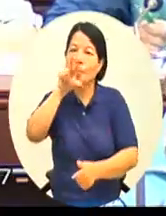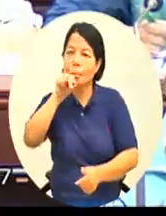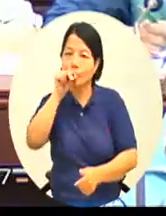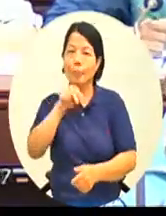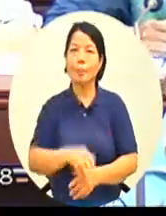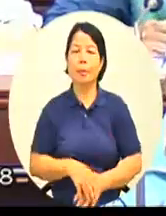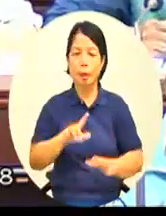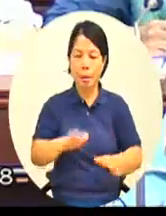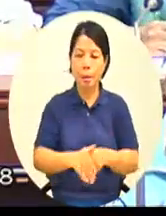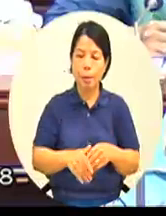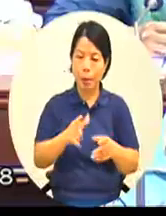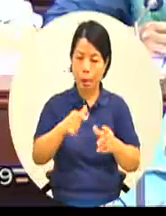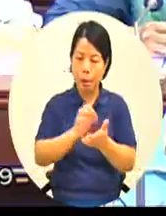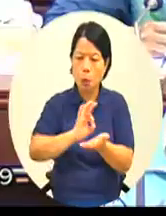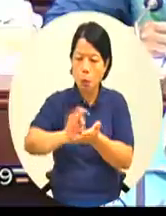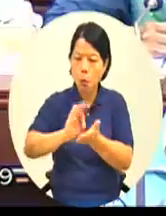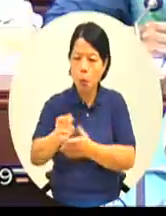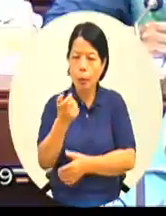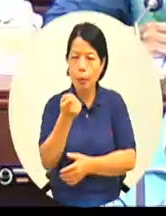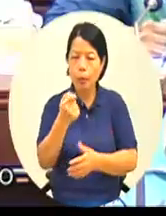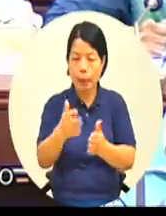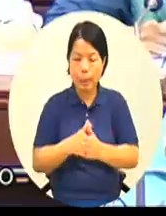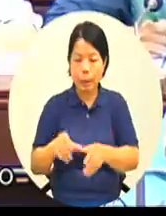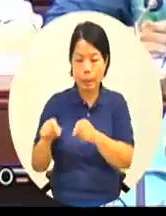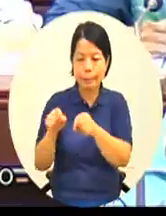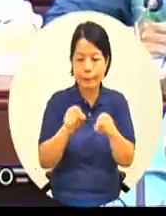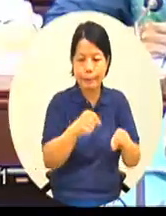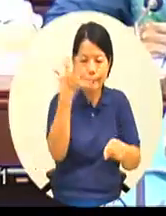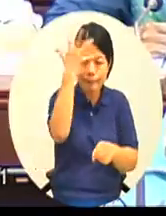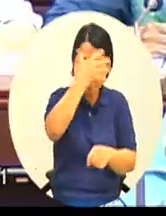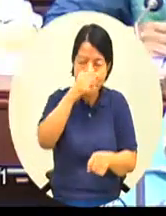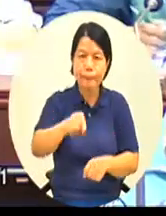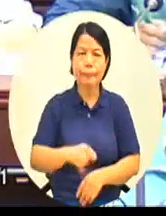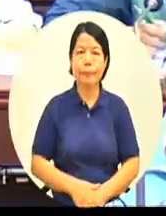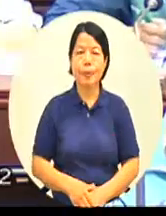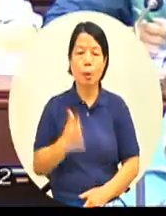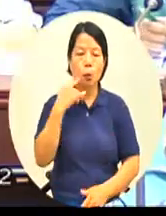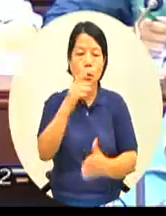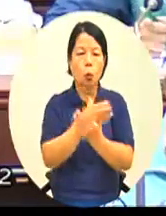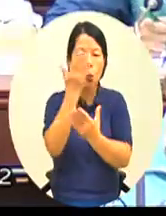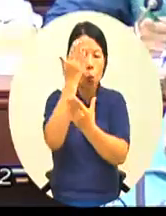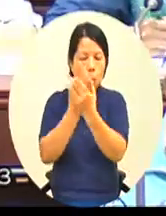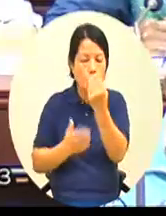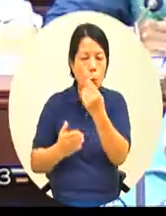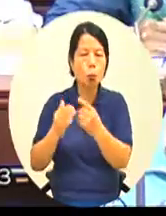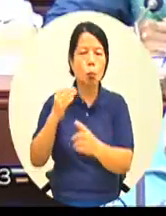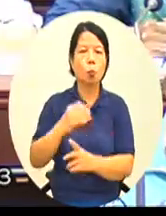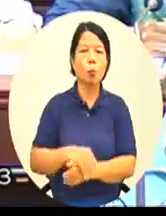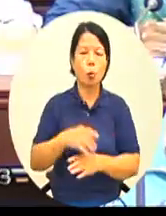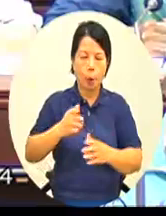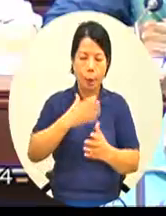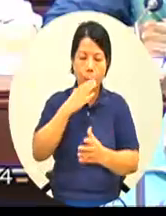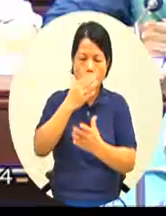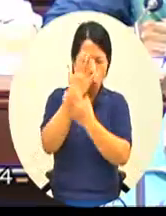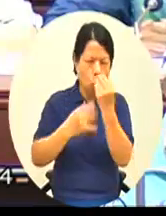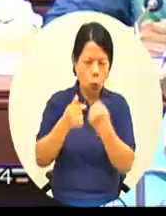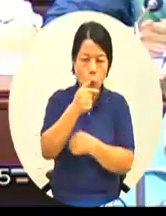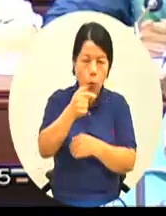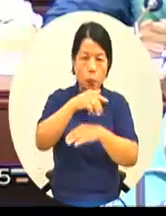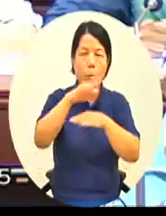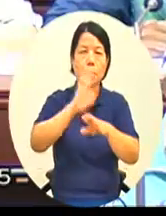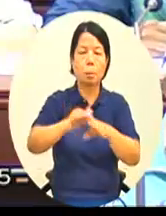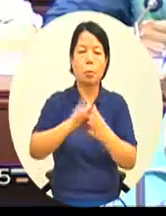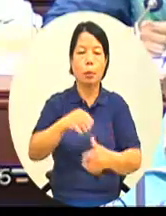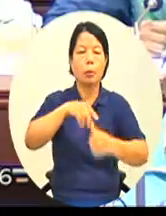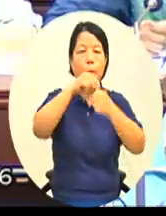样子的成本都很低，但是可以延缓他老化。但是他如果已经退化到一个程度，他可能去日托，家属可以有一点